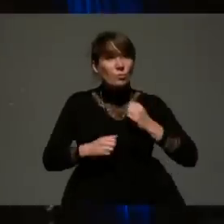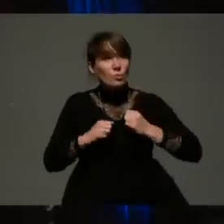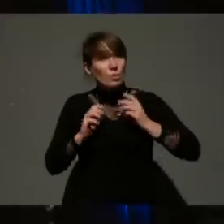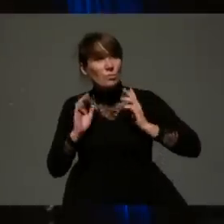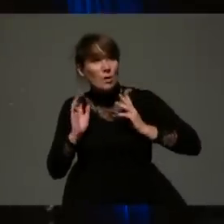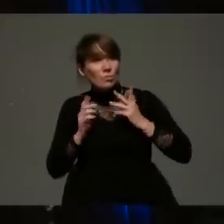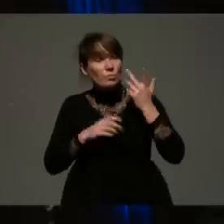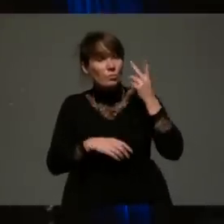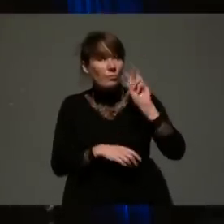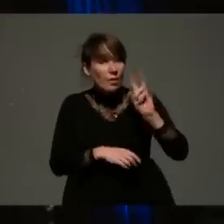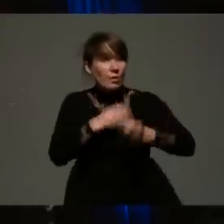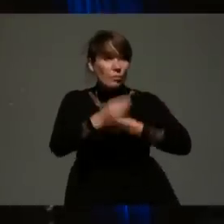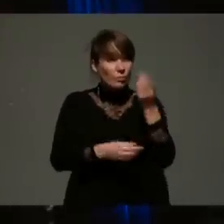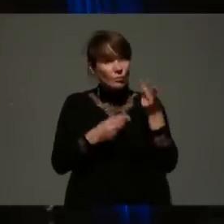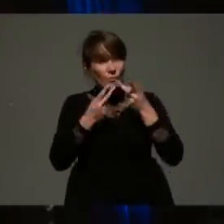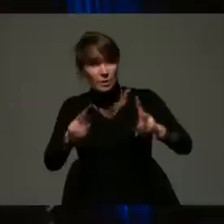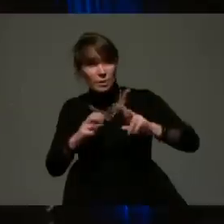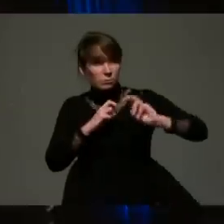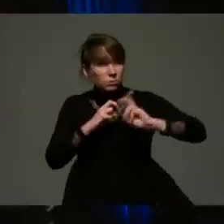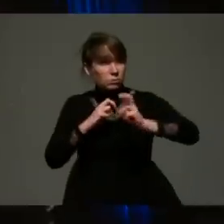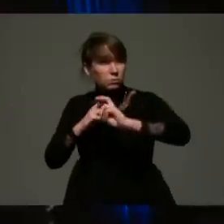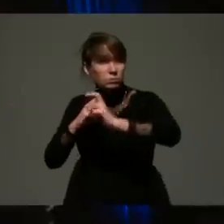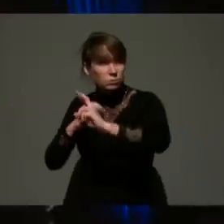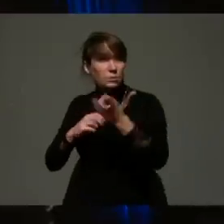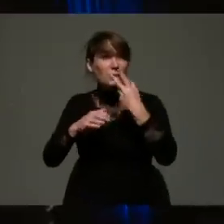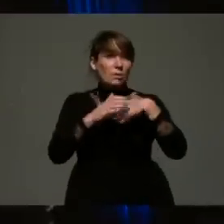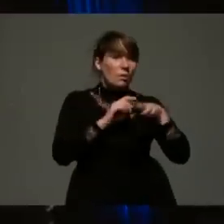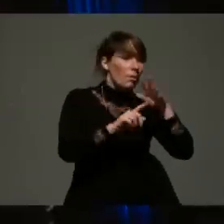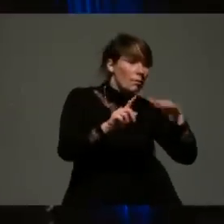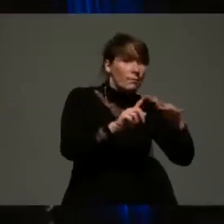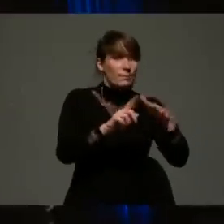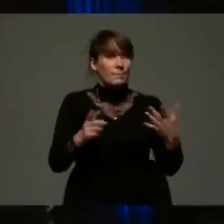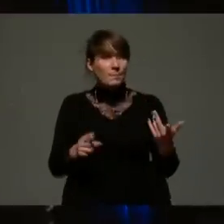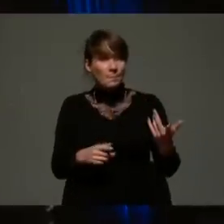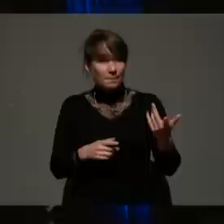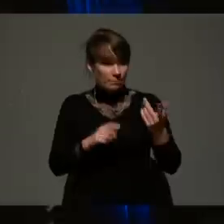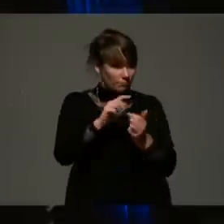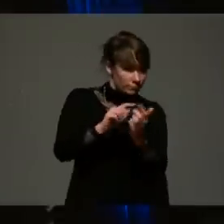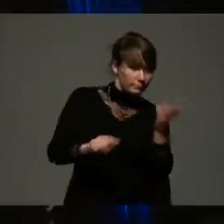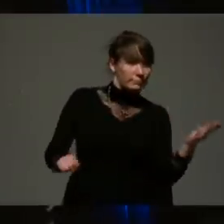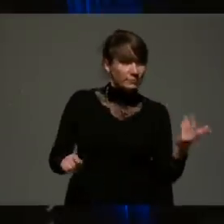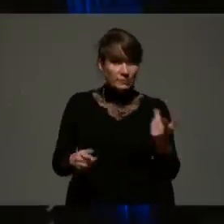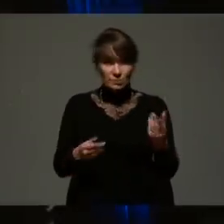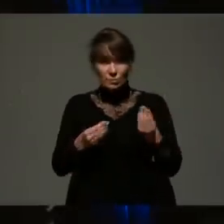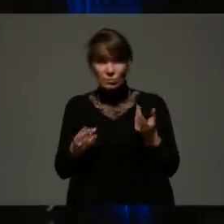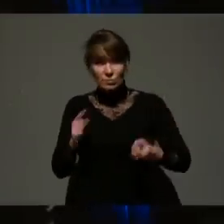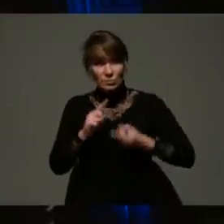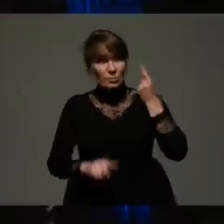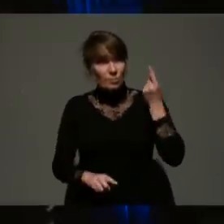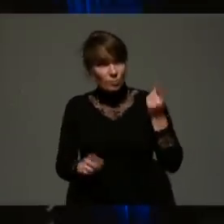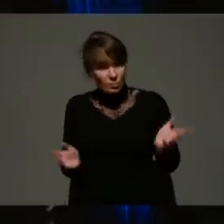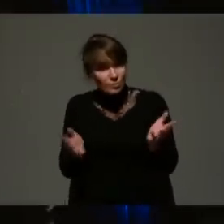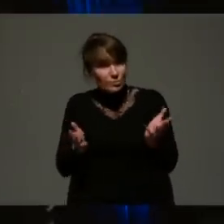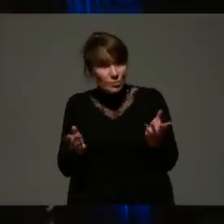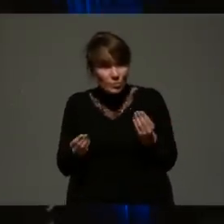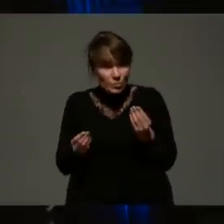l'organisation, le déplacement dans les villes, dans la cité, tout ça, ça fait partie de la nécessité de redonner le